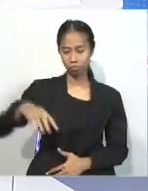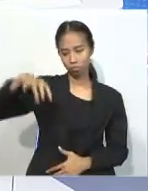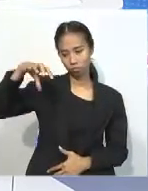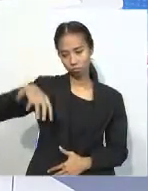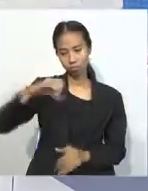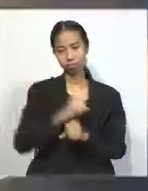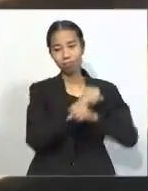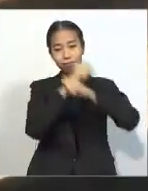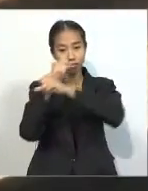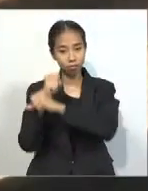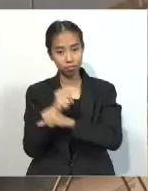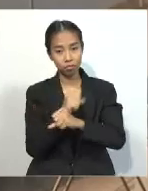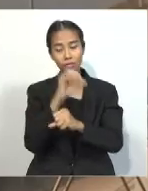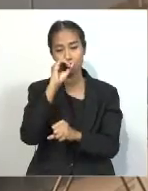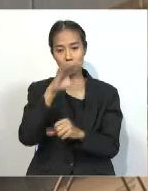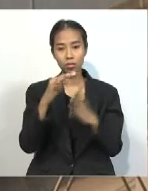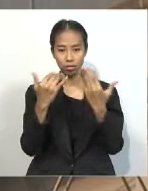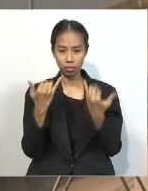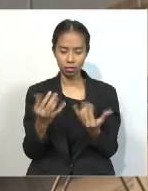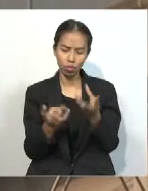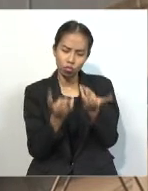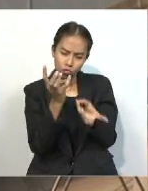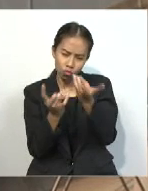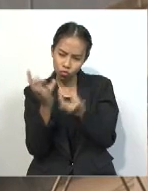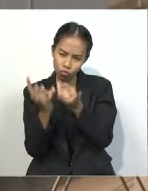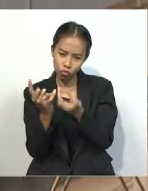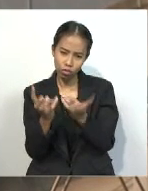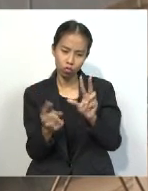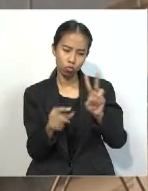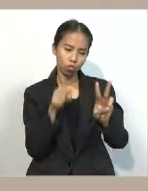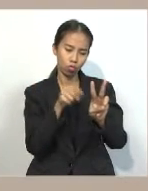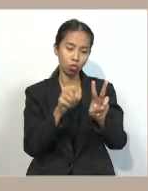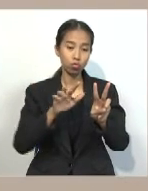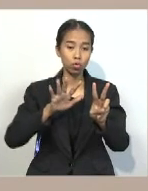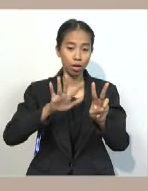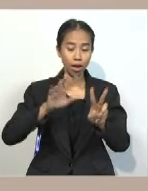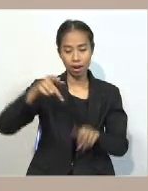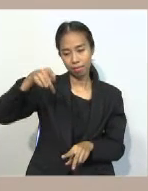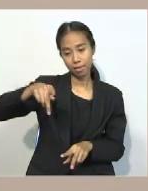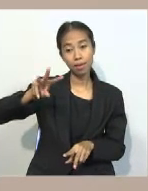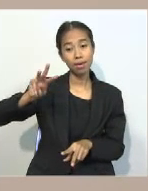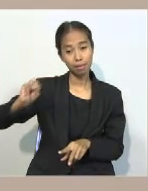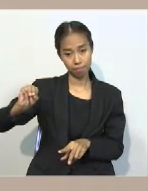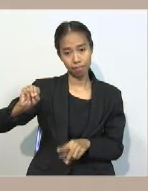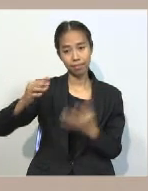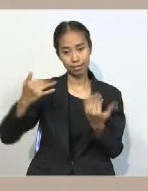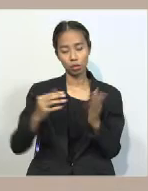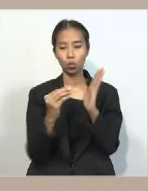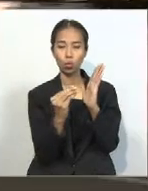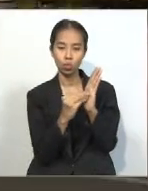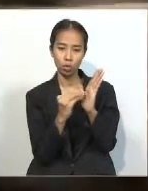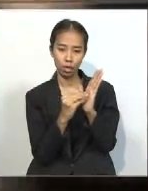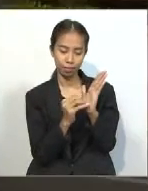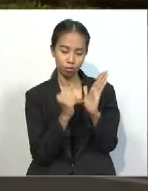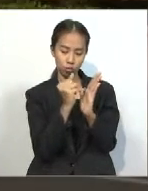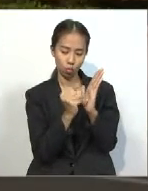ควบคุมมลพิษก็รายงานออกมาสถานการณ์ค่าฝุ่นละอองขนาดเล็กไม่เกิน 2.5 ไมครอนหรือว่า PM 2.5 ในพื้นที่กรุงเท